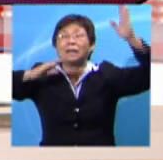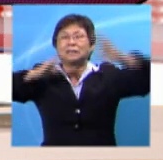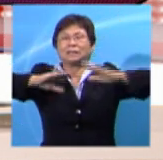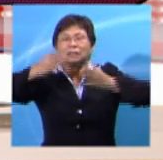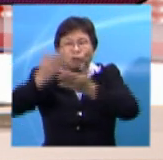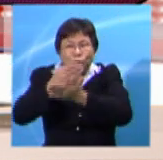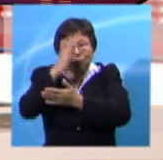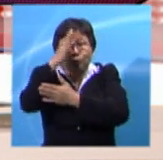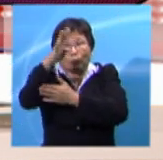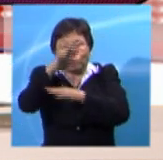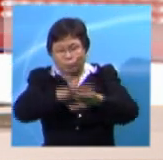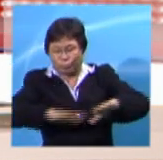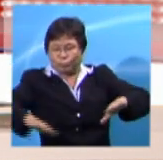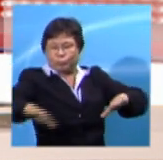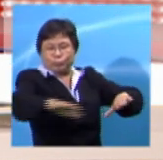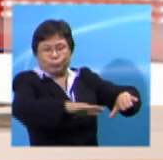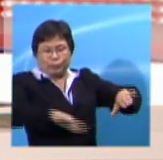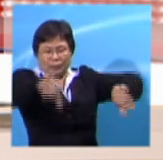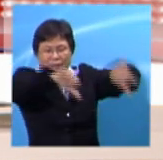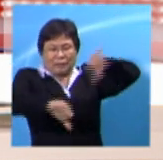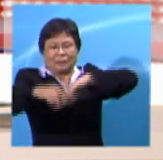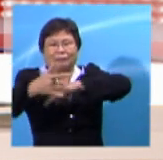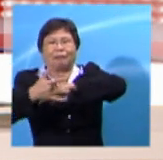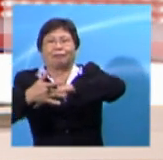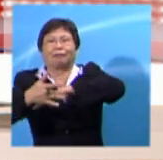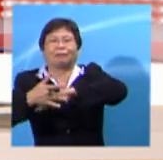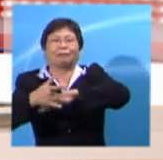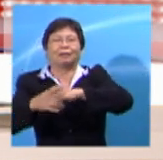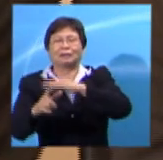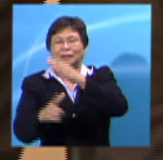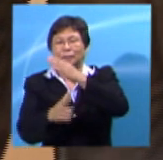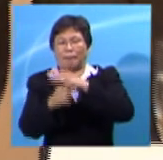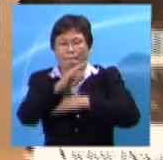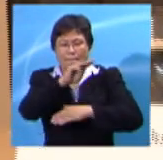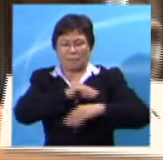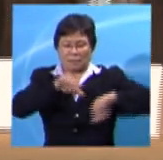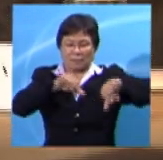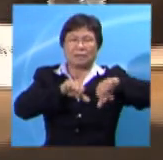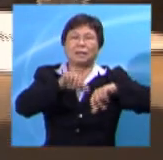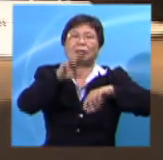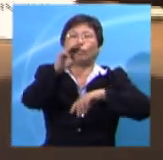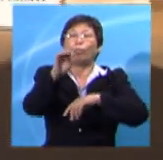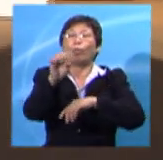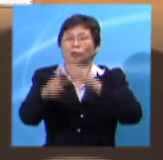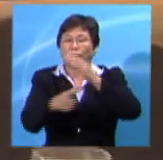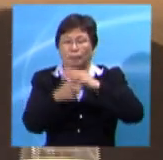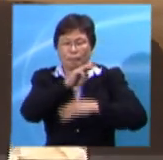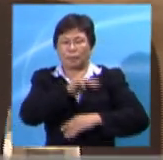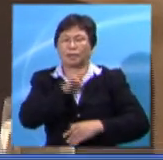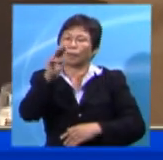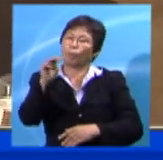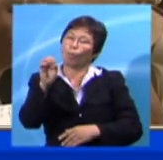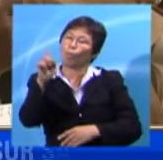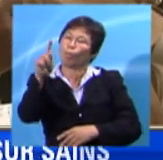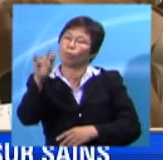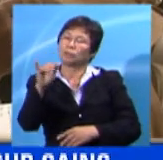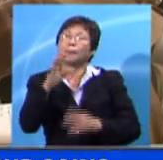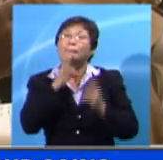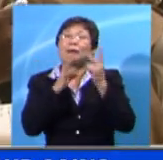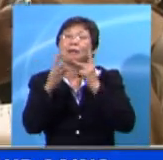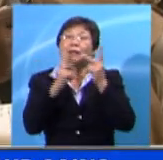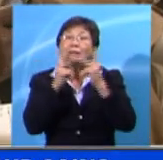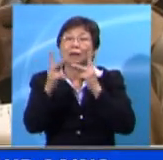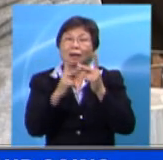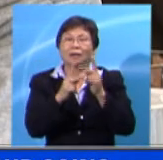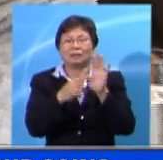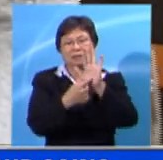inovasi lanskap sains dan teknologi menurut timbalan menteri sains teknologi dan inovasi dat Dr Abu Bakar mohamadah